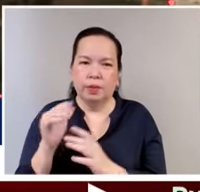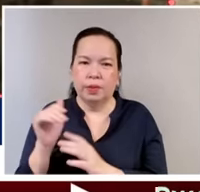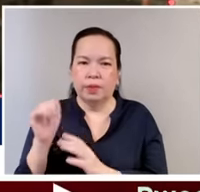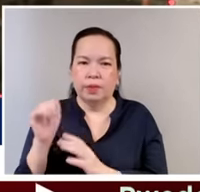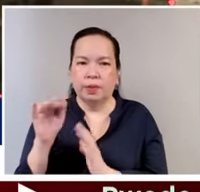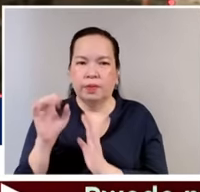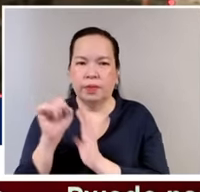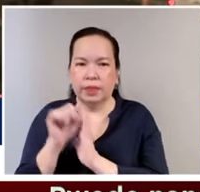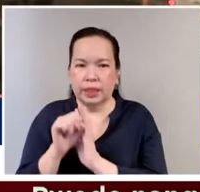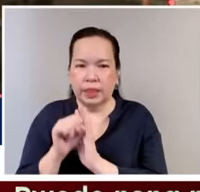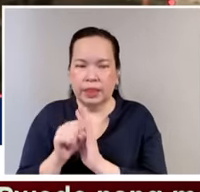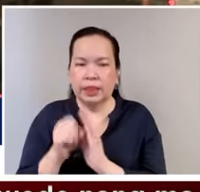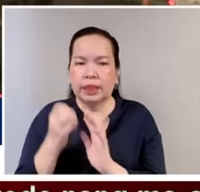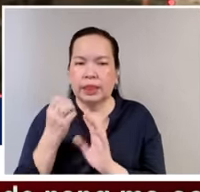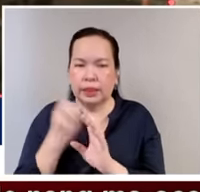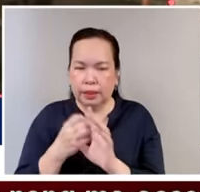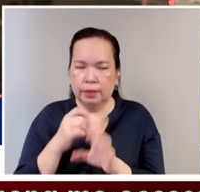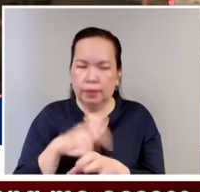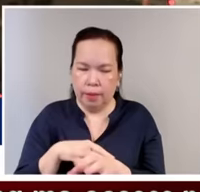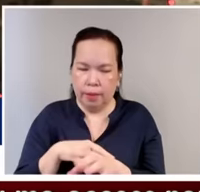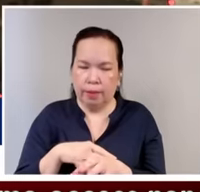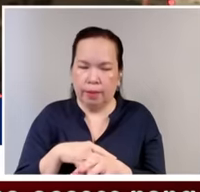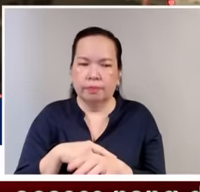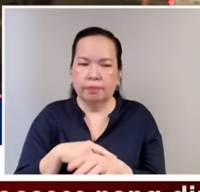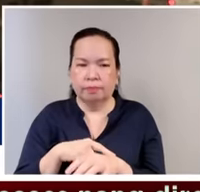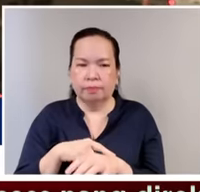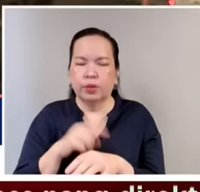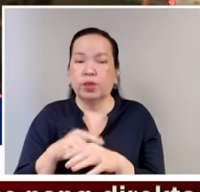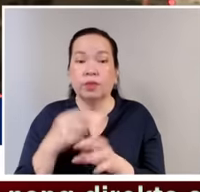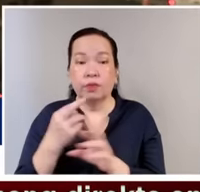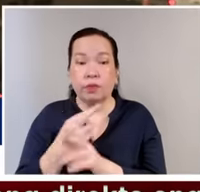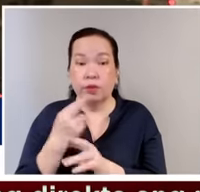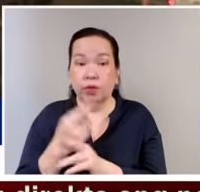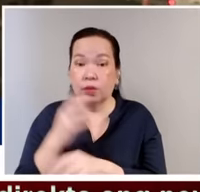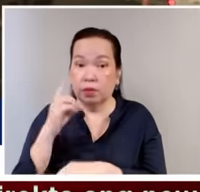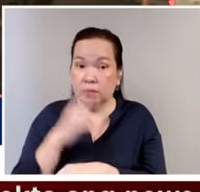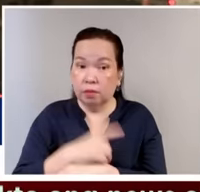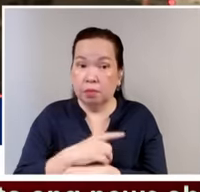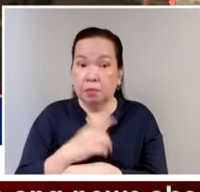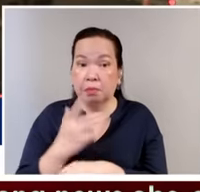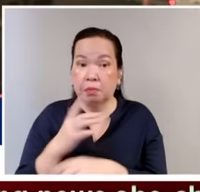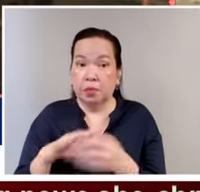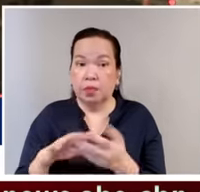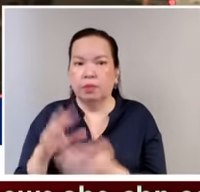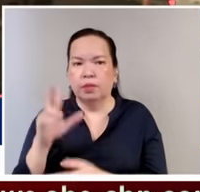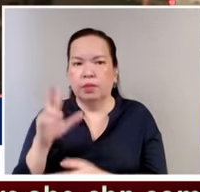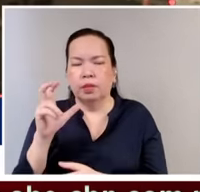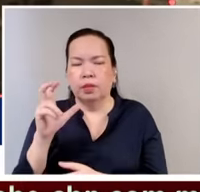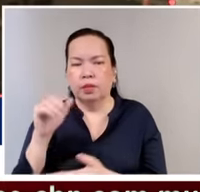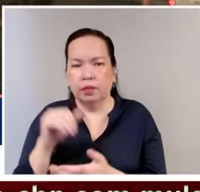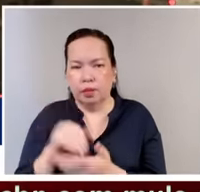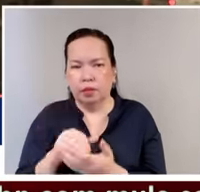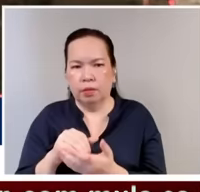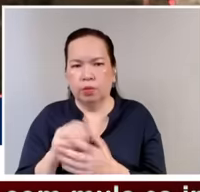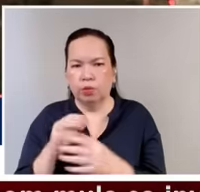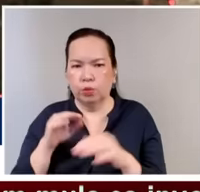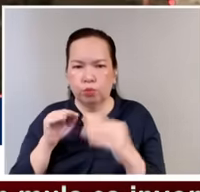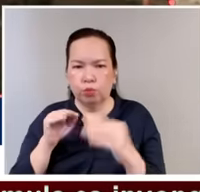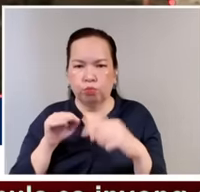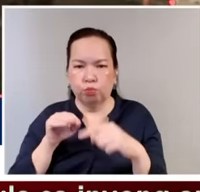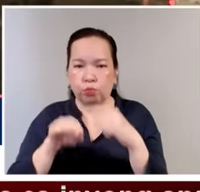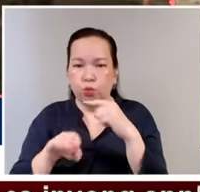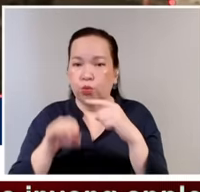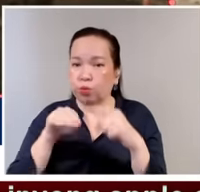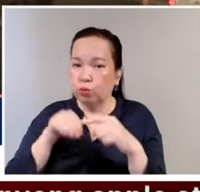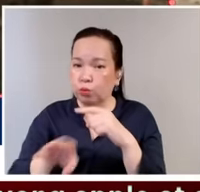bawat transaksyon ng isang sasakyan. Sa regular na araw, umaabot na hanggang 300,000 ang estimate ng mga sasakyan na dumadaan dito